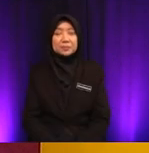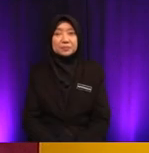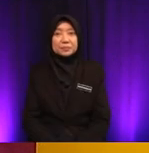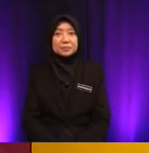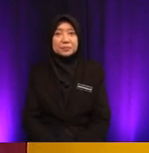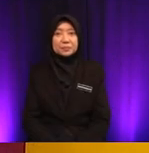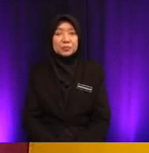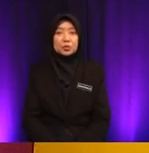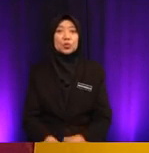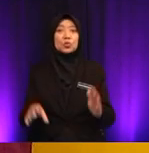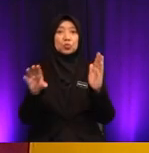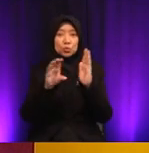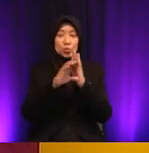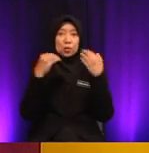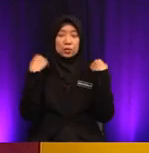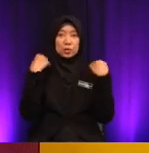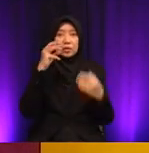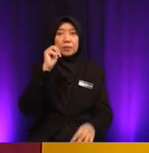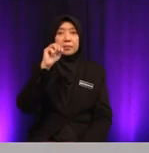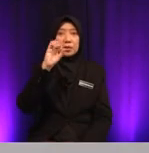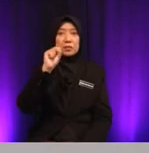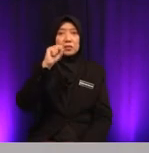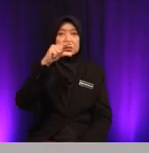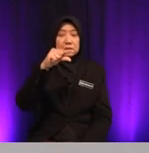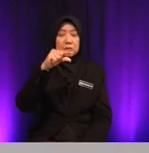contohnya ada MSI adalah